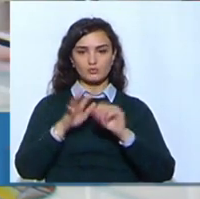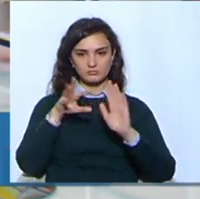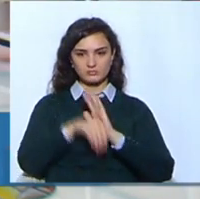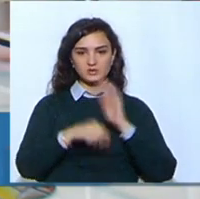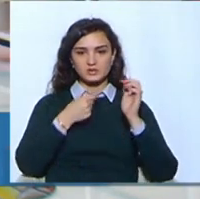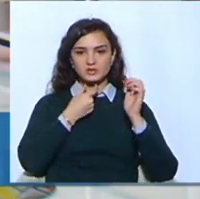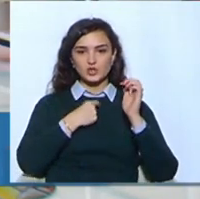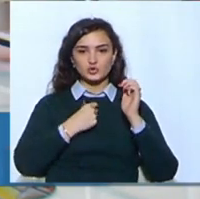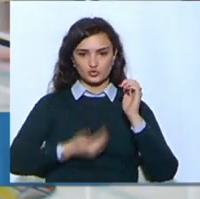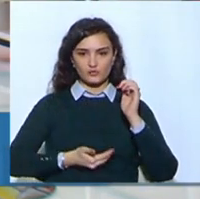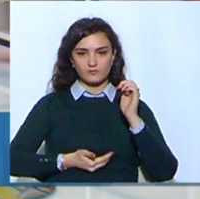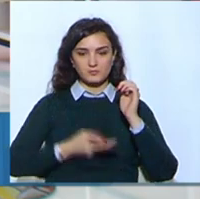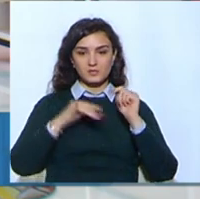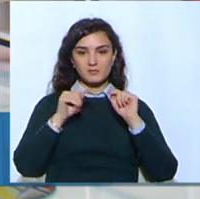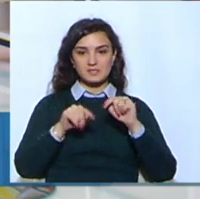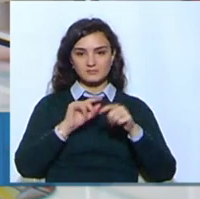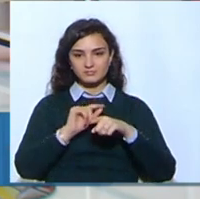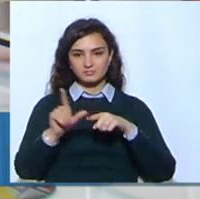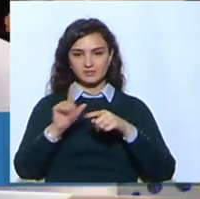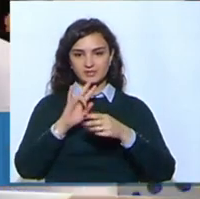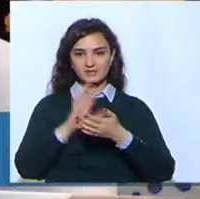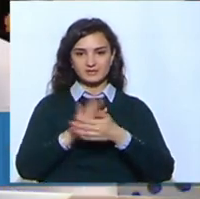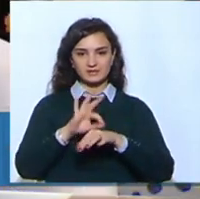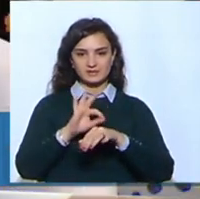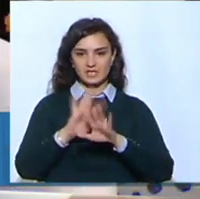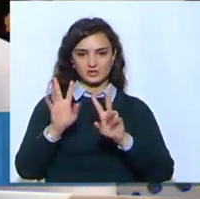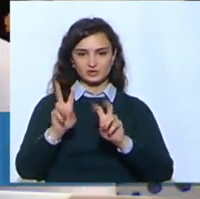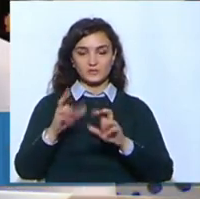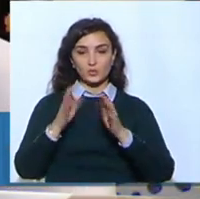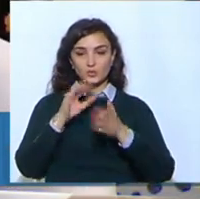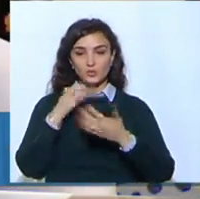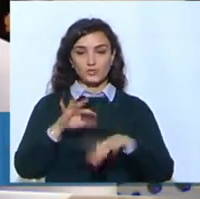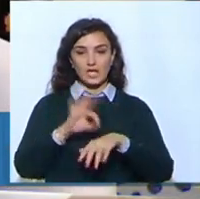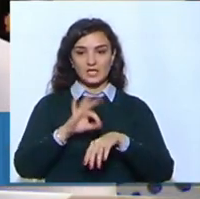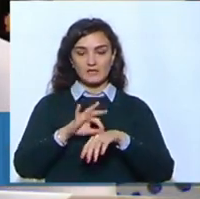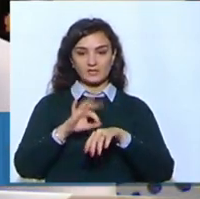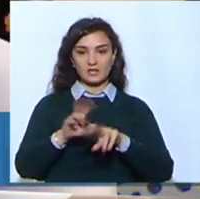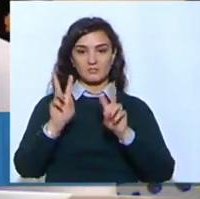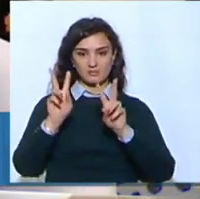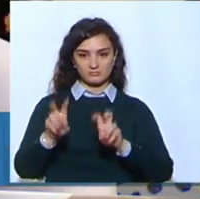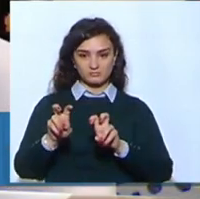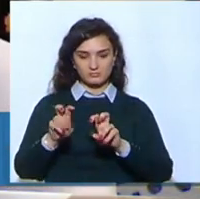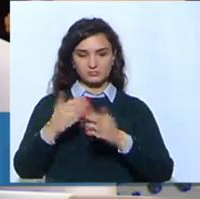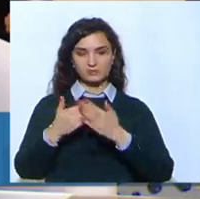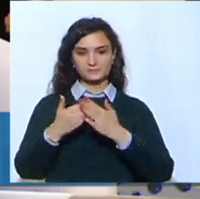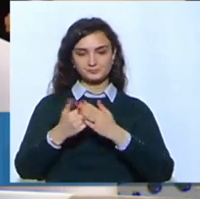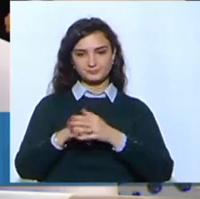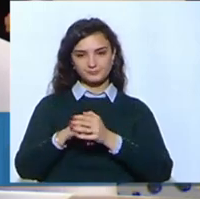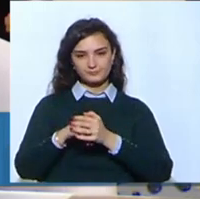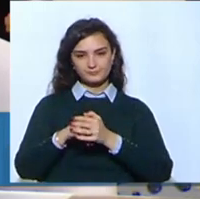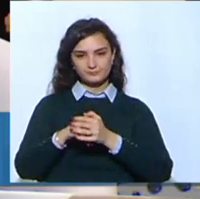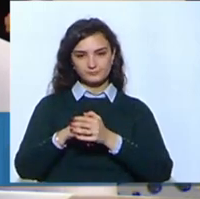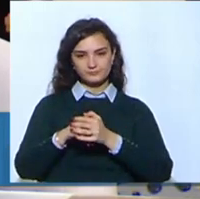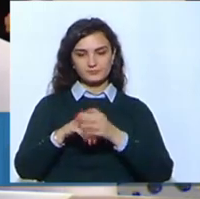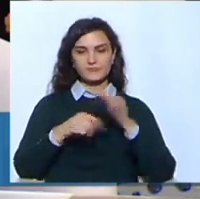საშუალოში, მაგრამ ის არ იწვევს კლინიკურ ნიშნებს. როდესაც იქვე იწვევს კლინიკურ ნიშნების განვითარება ხდება, ქალისთვის ძალიან მაგალითად ესე